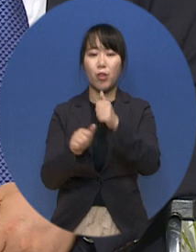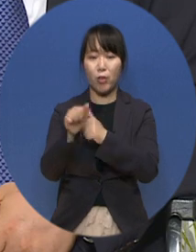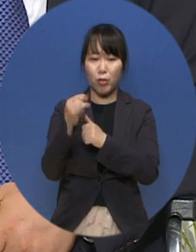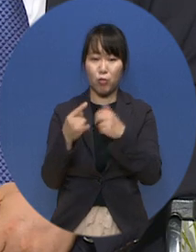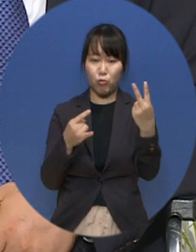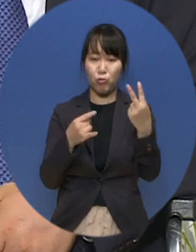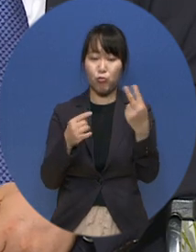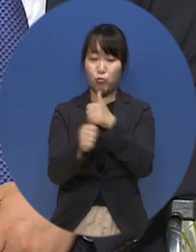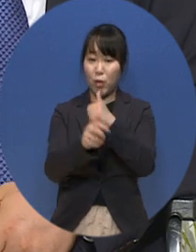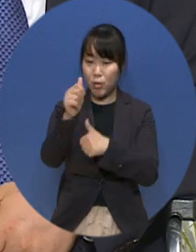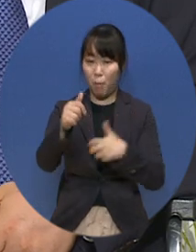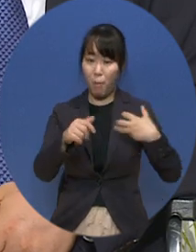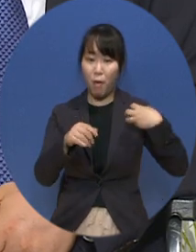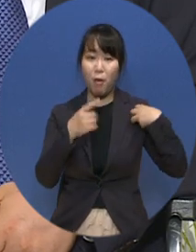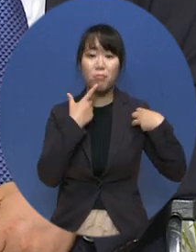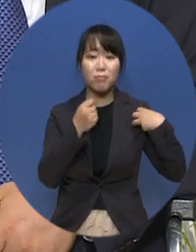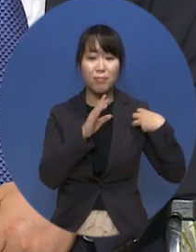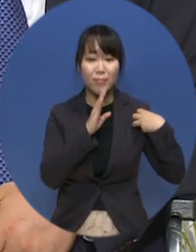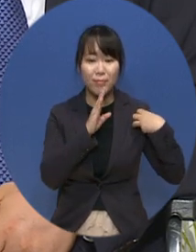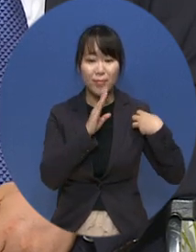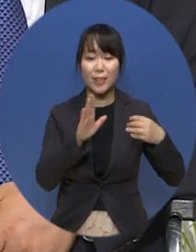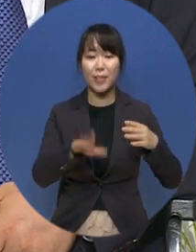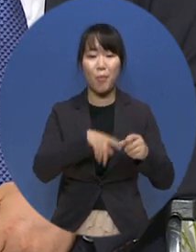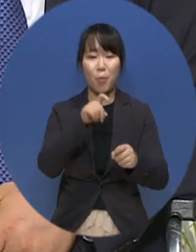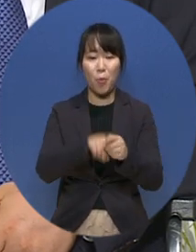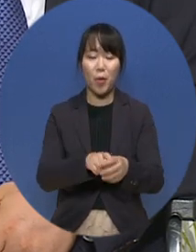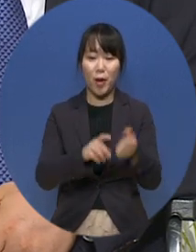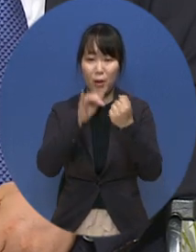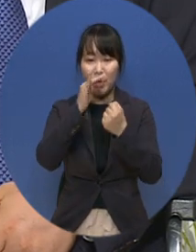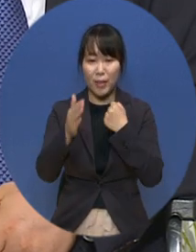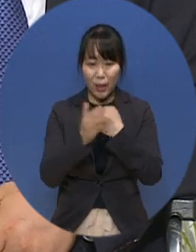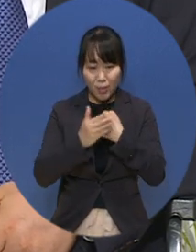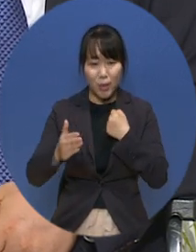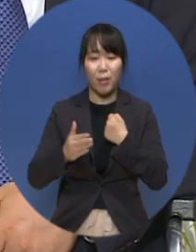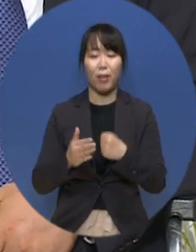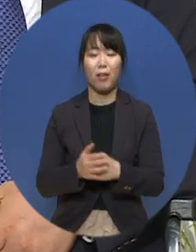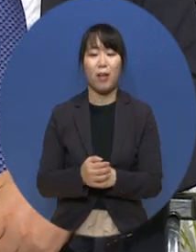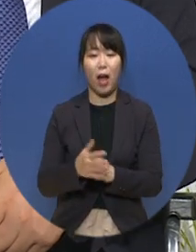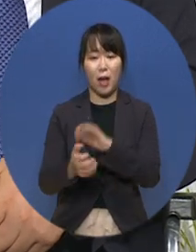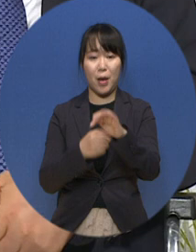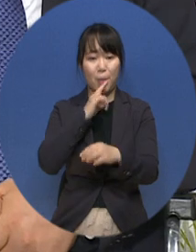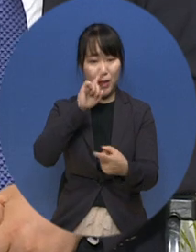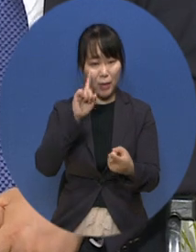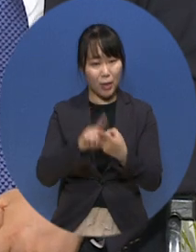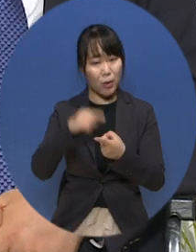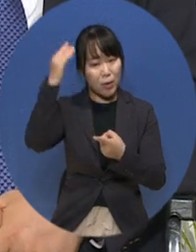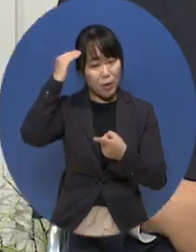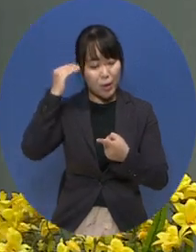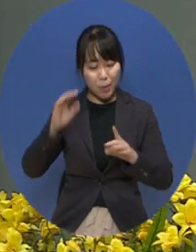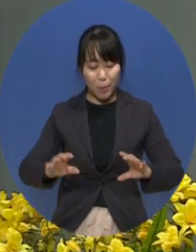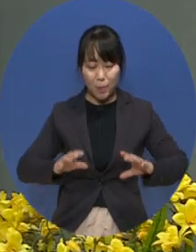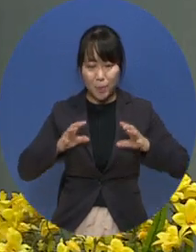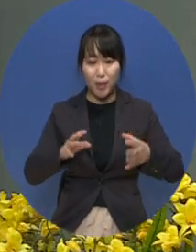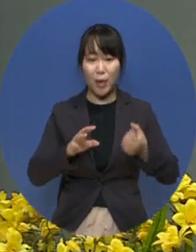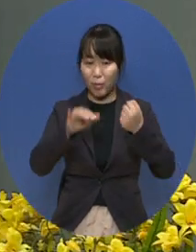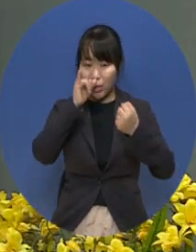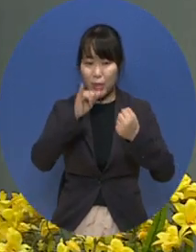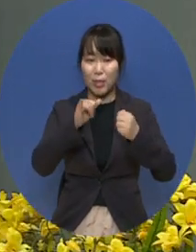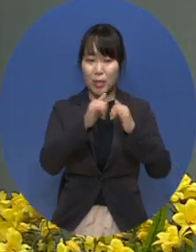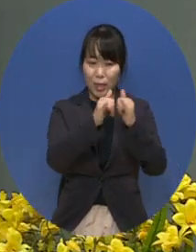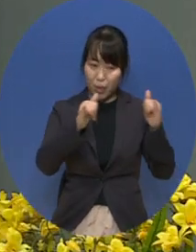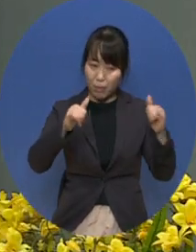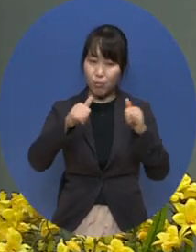지금 현재 맡고 계신 거죠 그럼 이제 목표를 갖고 계시니까 정말 우리가 아까 말씀하신 것처럼 대한민국 갖고 있는 인적